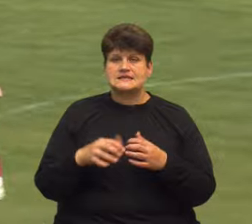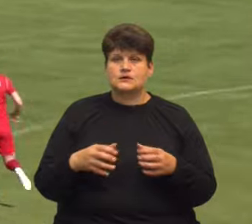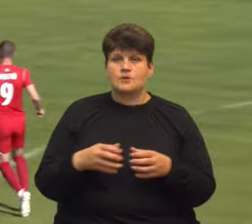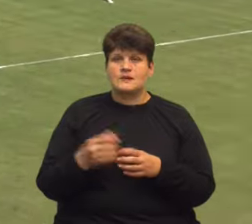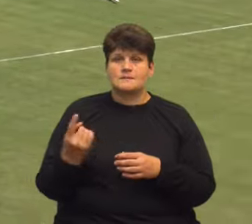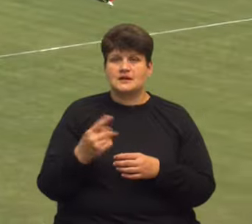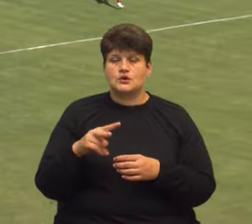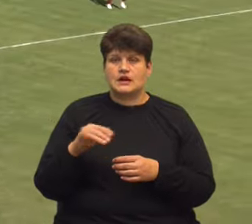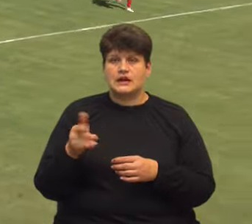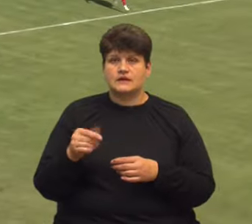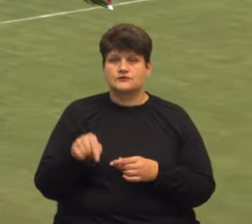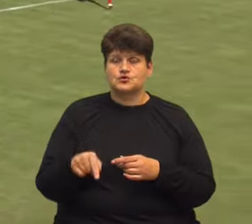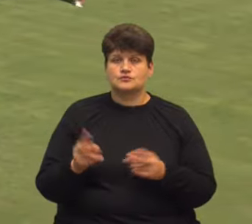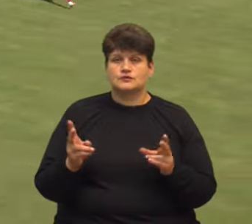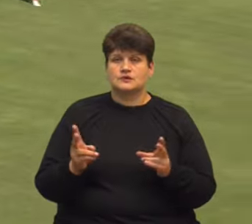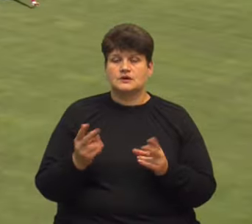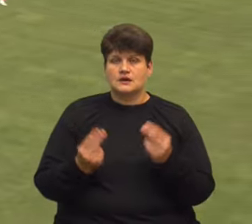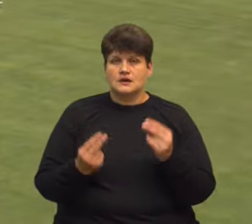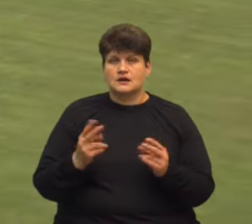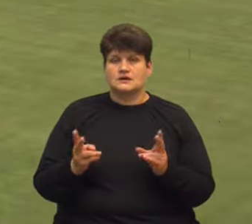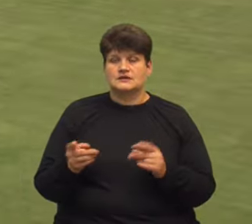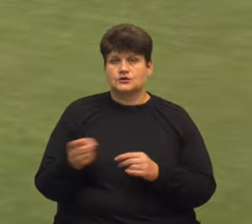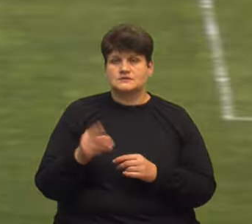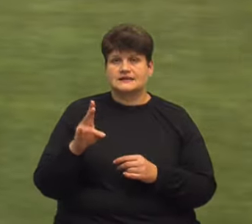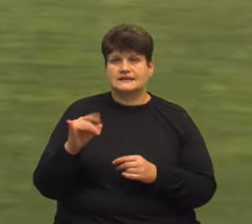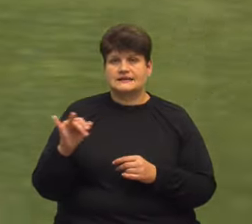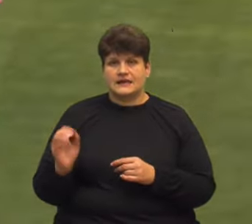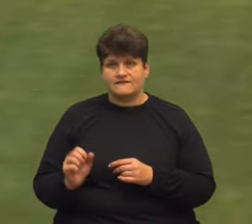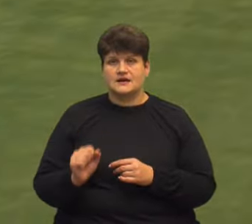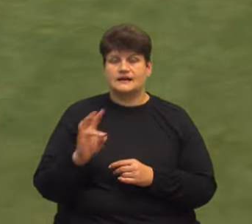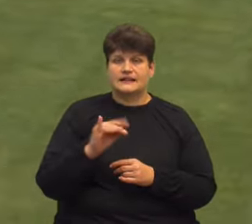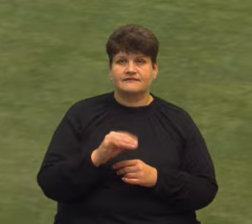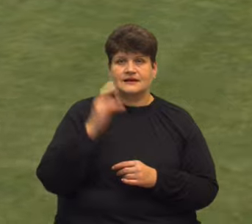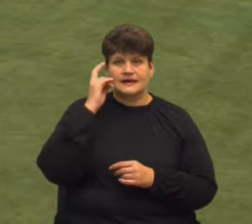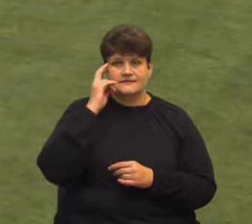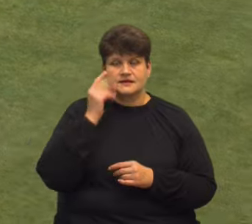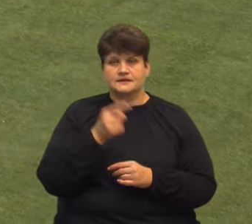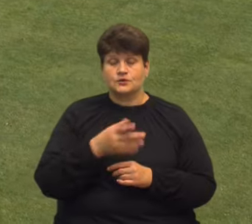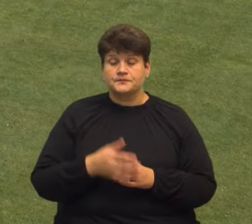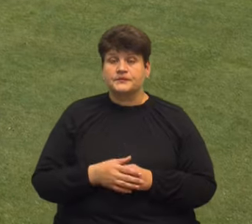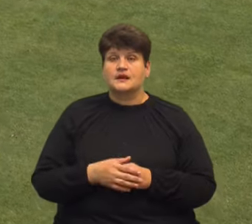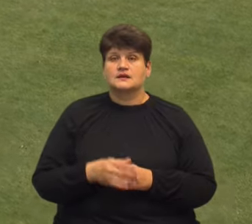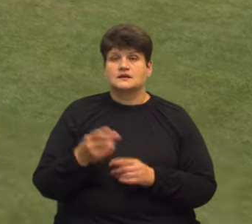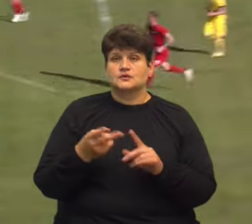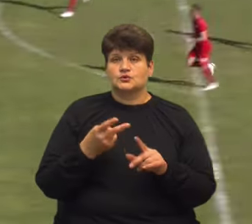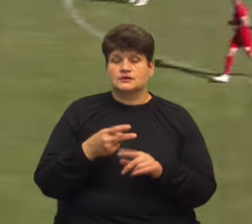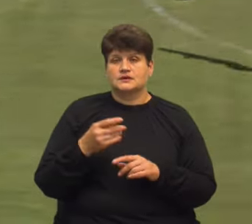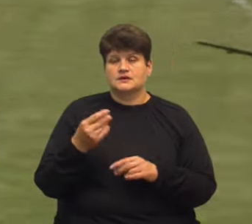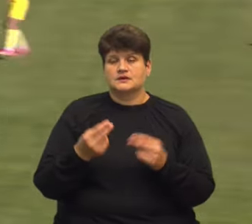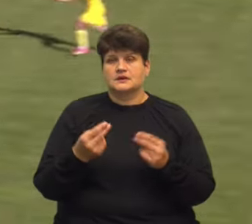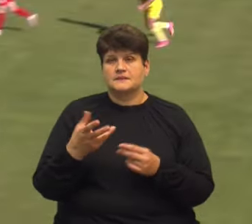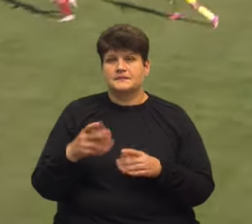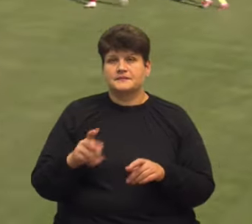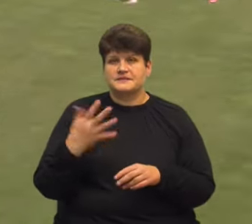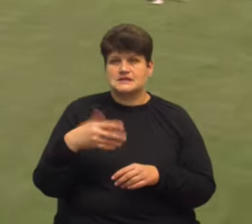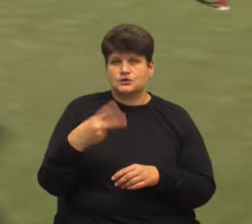ліги. У цьому матчі грають тернопільська «Нива» з командою «Нива» з Київщини. У другій половині гри на 58-й хвилині після передачі